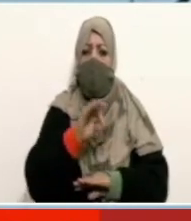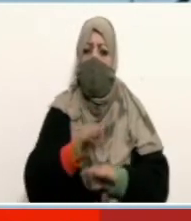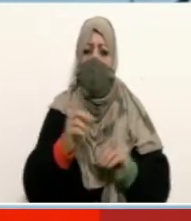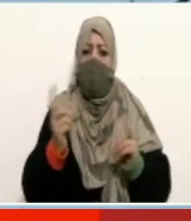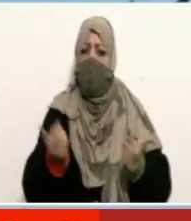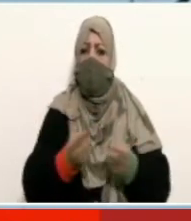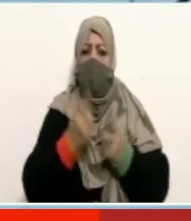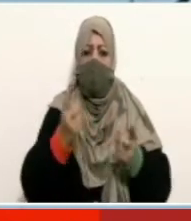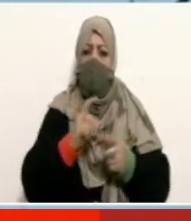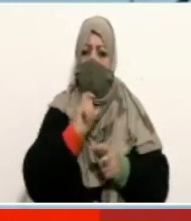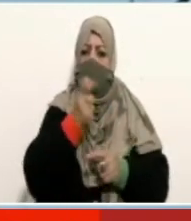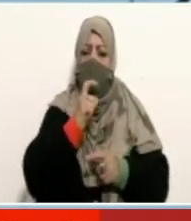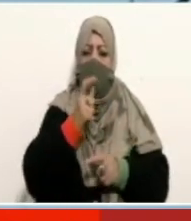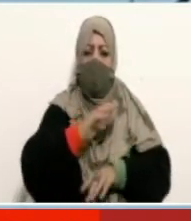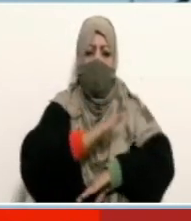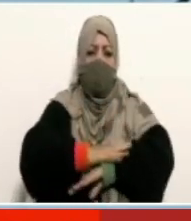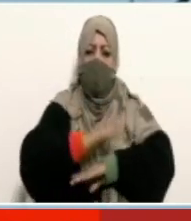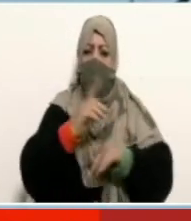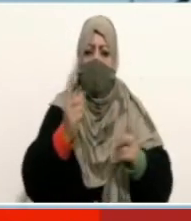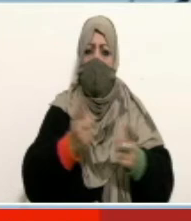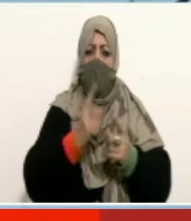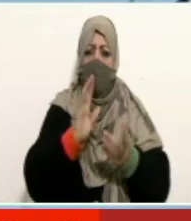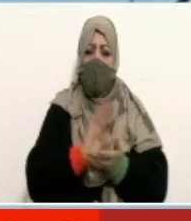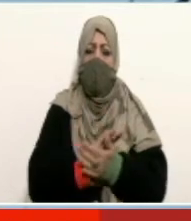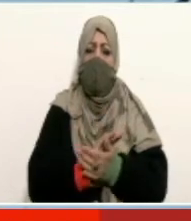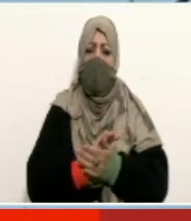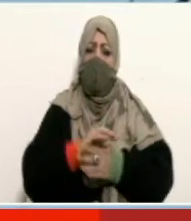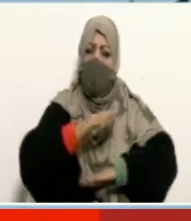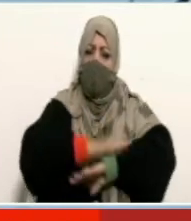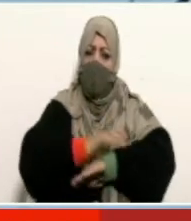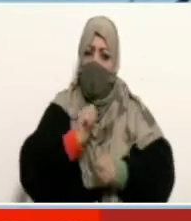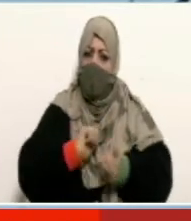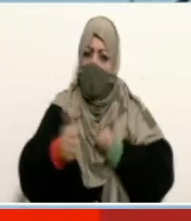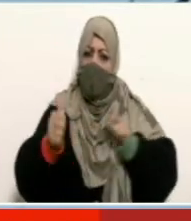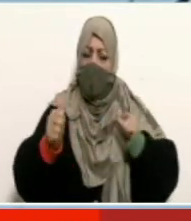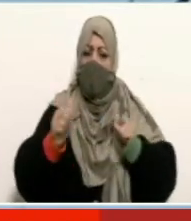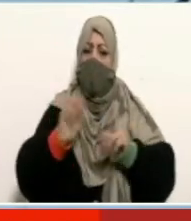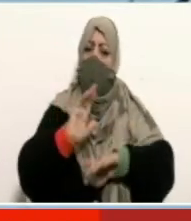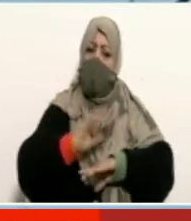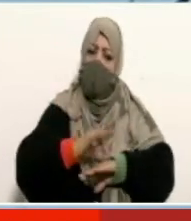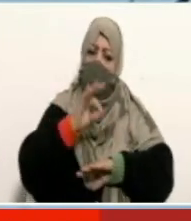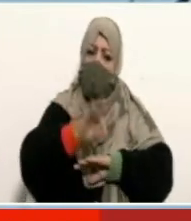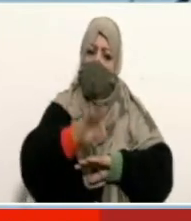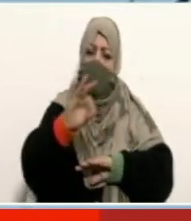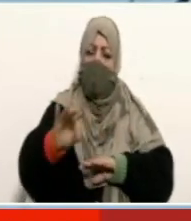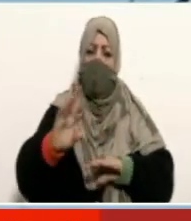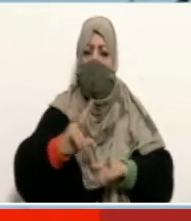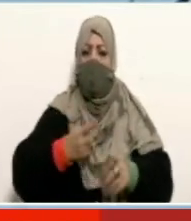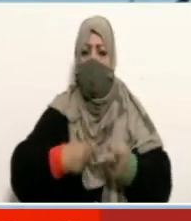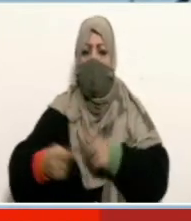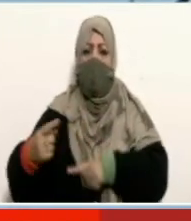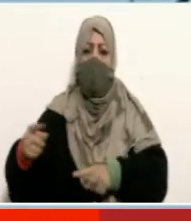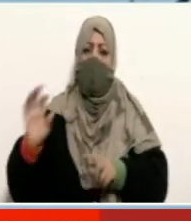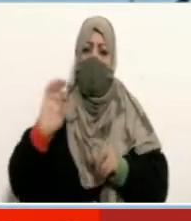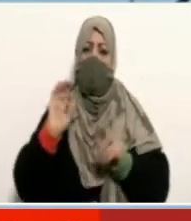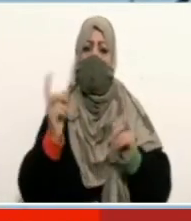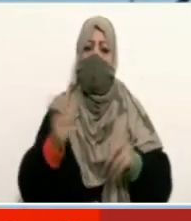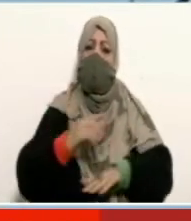لا يلغي العقد، لا يترتب عليه يعني أمور أخرى، حتى لأن هذا العقد قد عقد والزواج